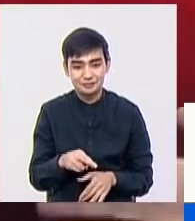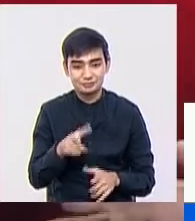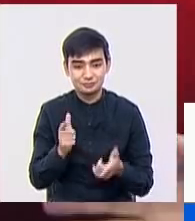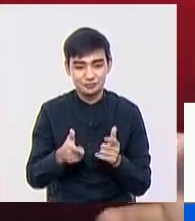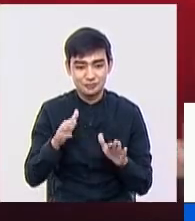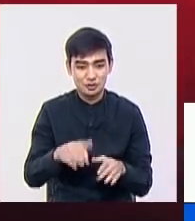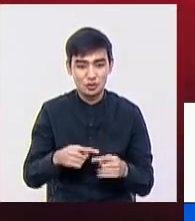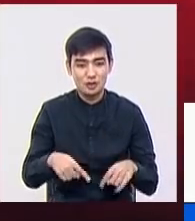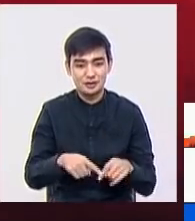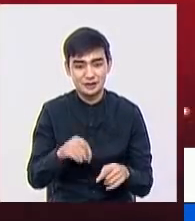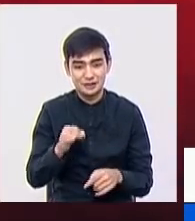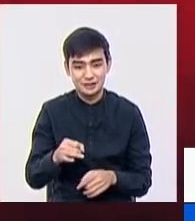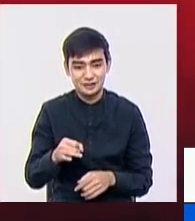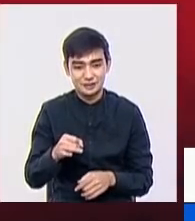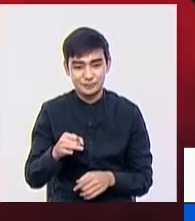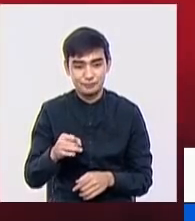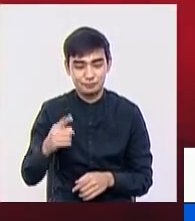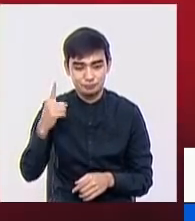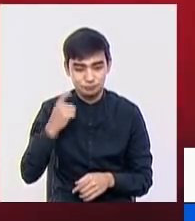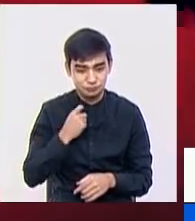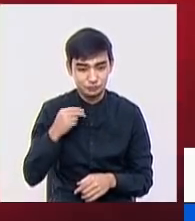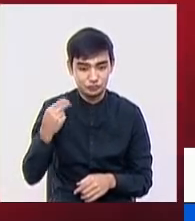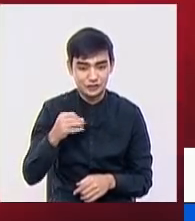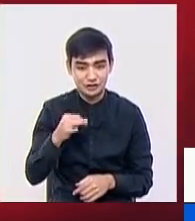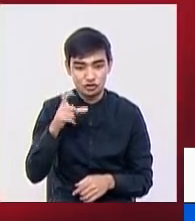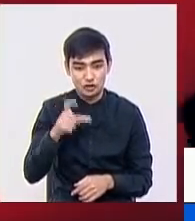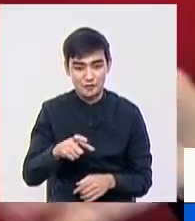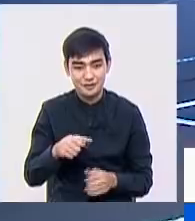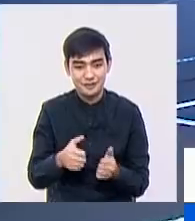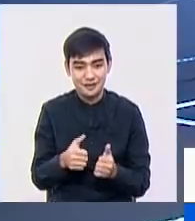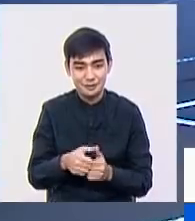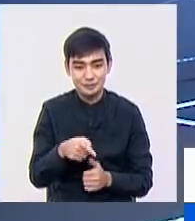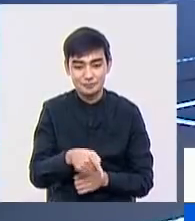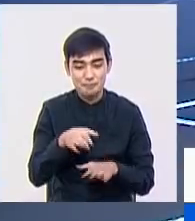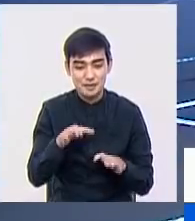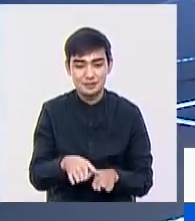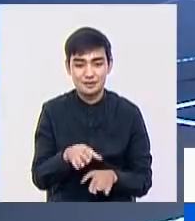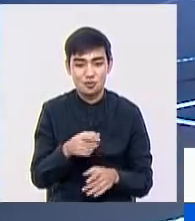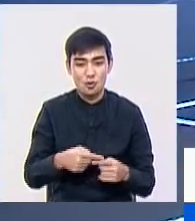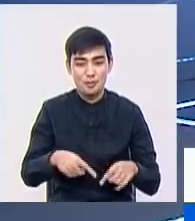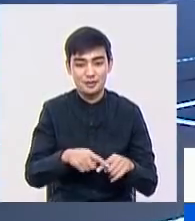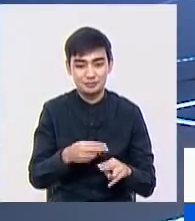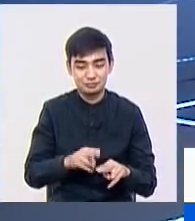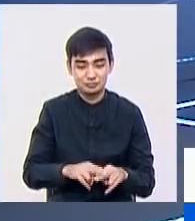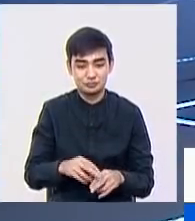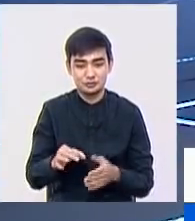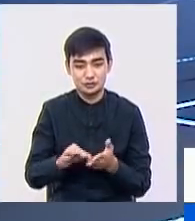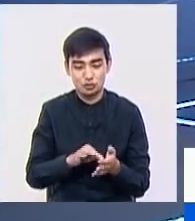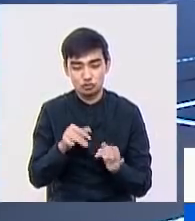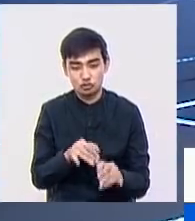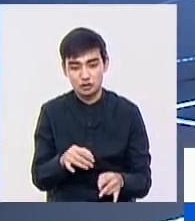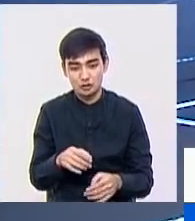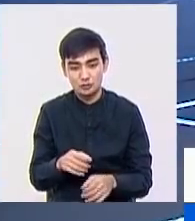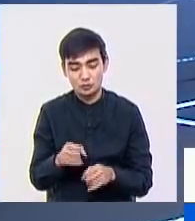конкретной организации. Угу. Да? Сигнал подает, и человек, находясь в этом здании, в этом объекте, принимает